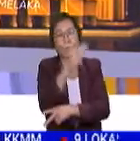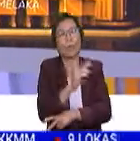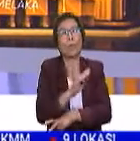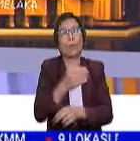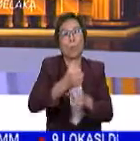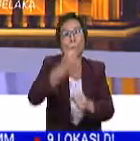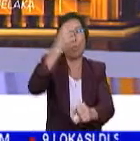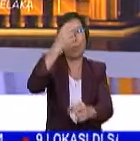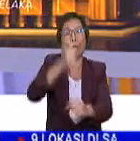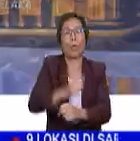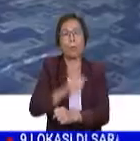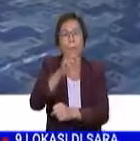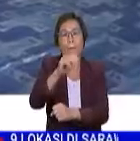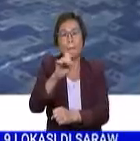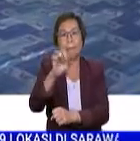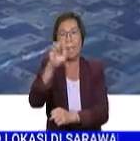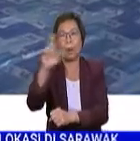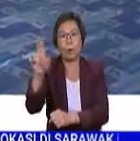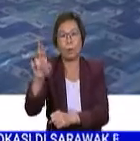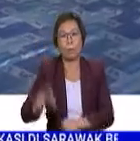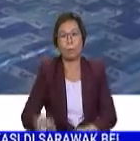Melur.